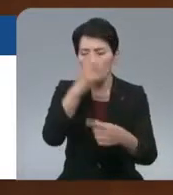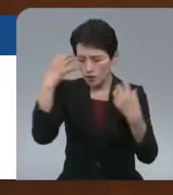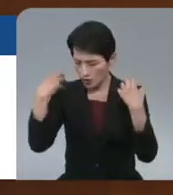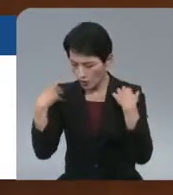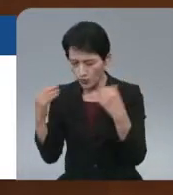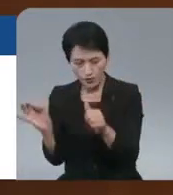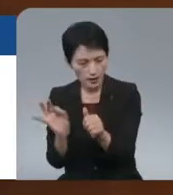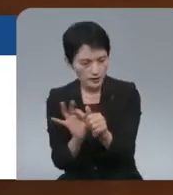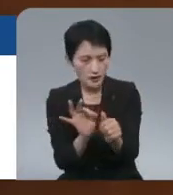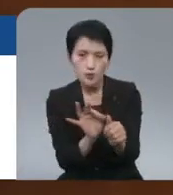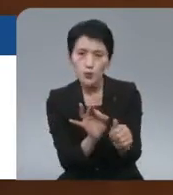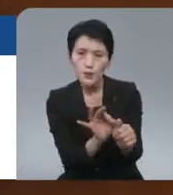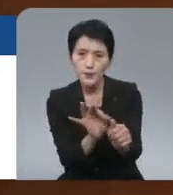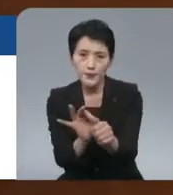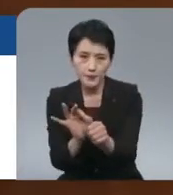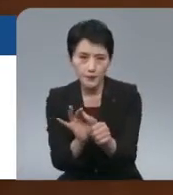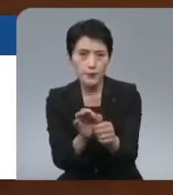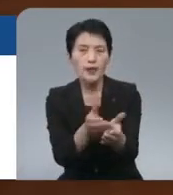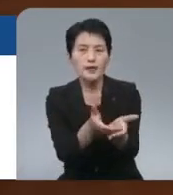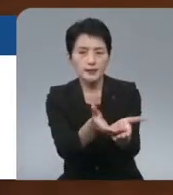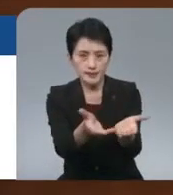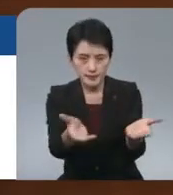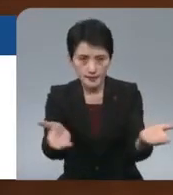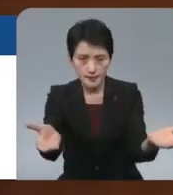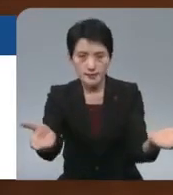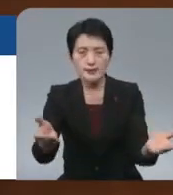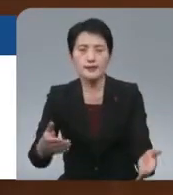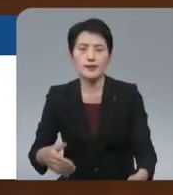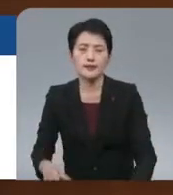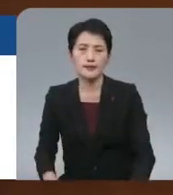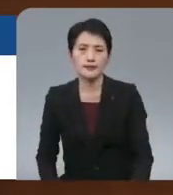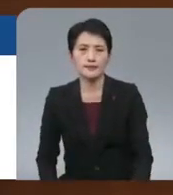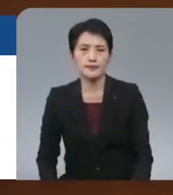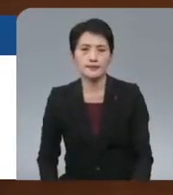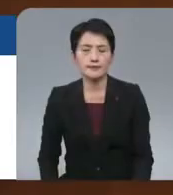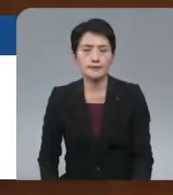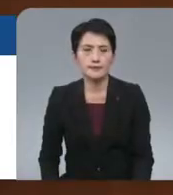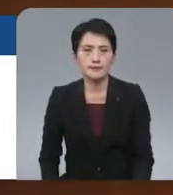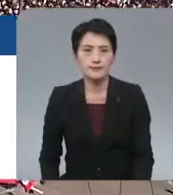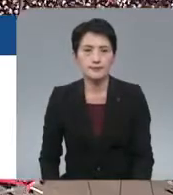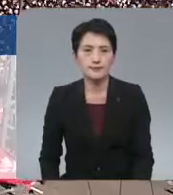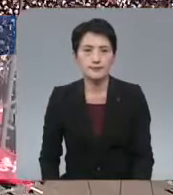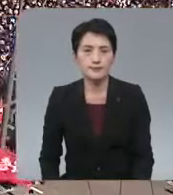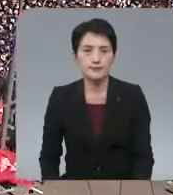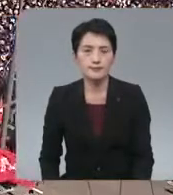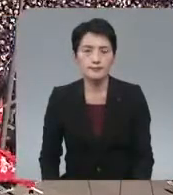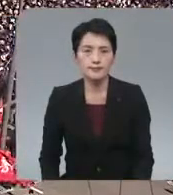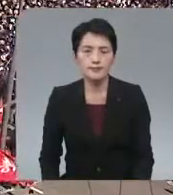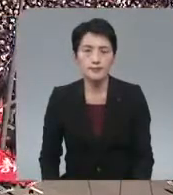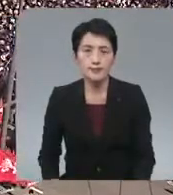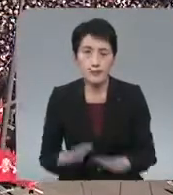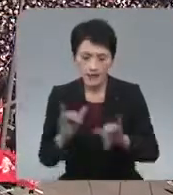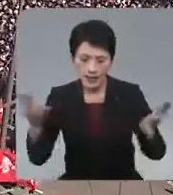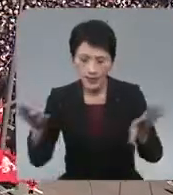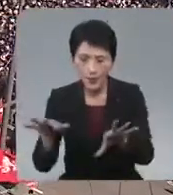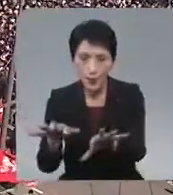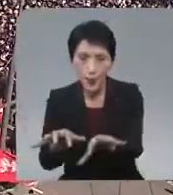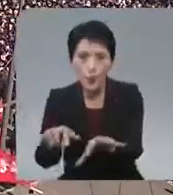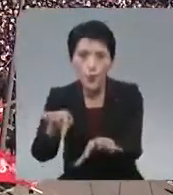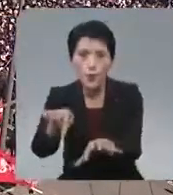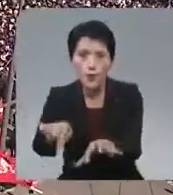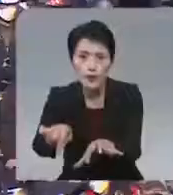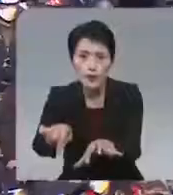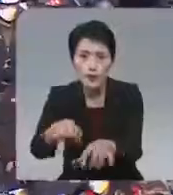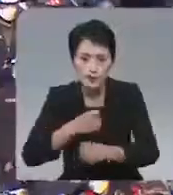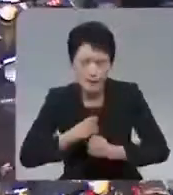dérogation le premier ministre kim google a promis une indemnisation aux petits commerçants concernés qui subiront des préjudices